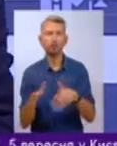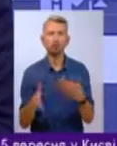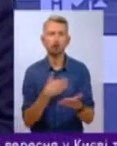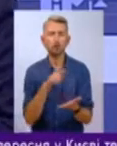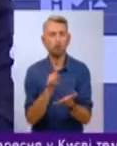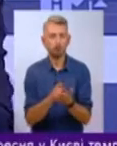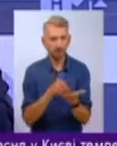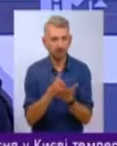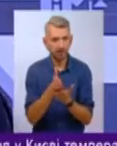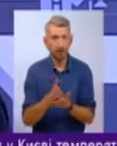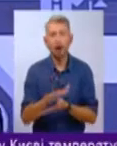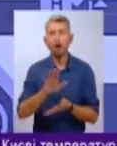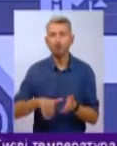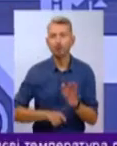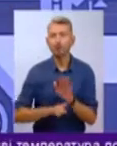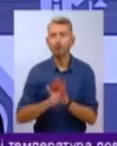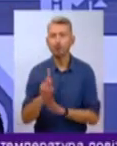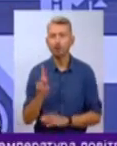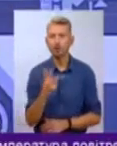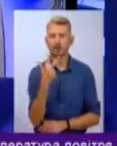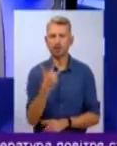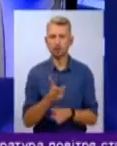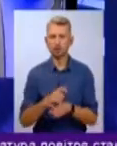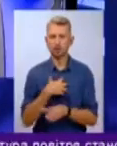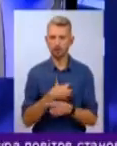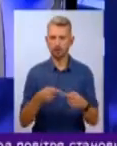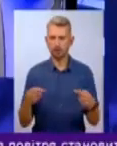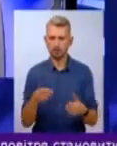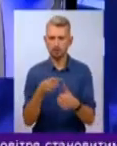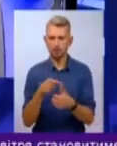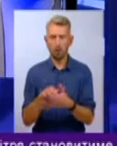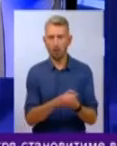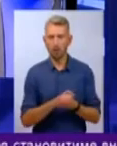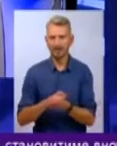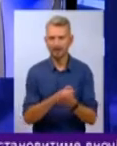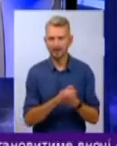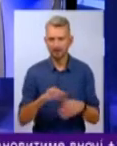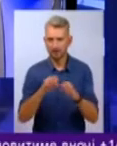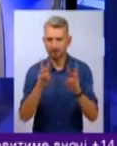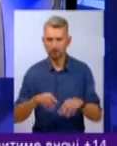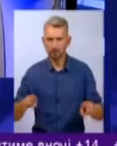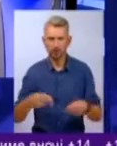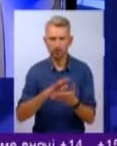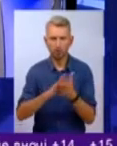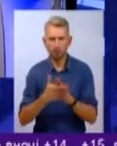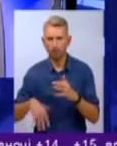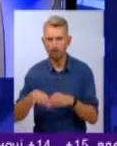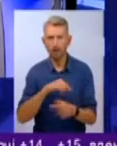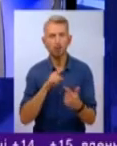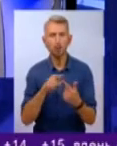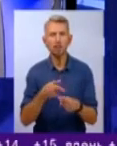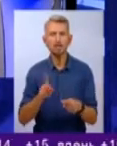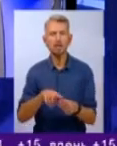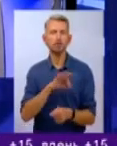йти. Але далі розпочинається три дуже важливих речі. Організаційне забезпечення, тобто створення інфраструктури. Друге –